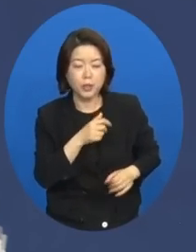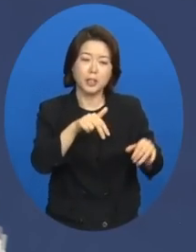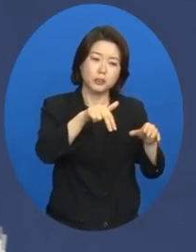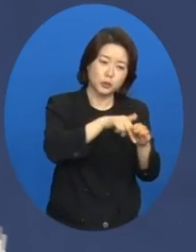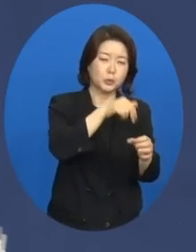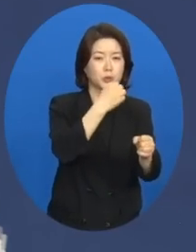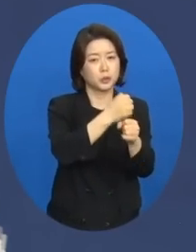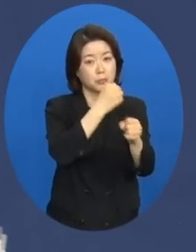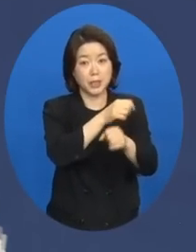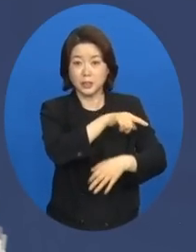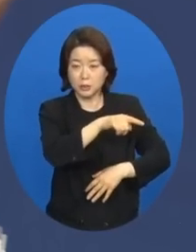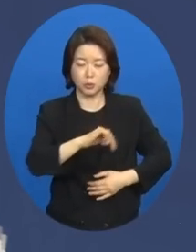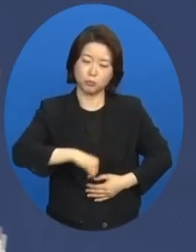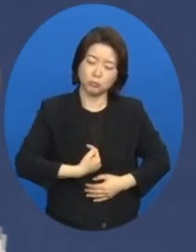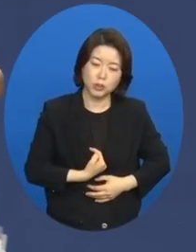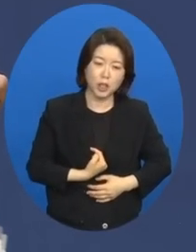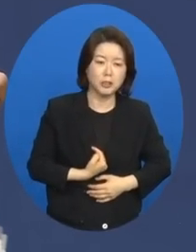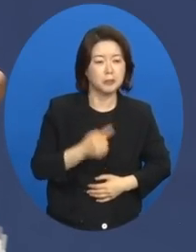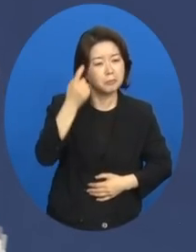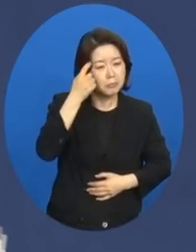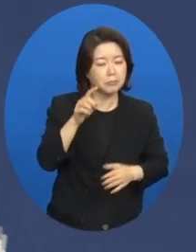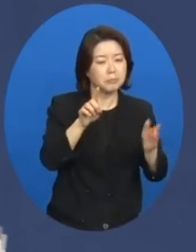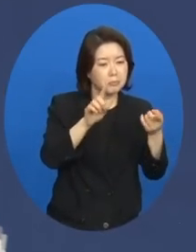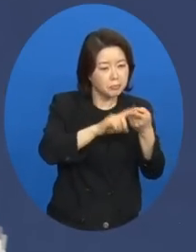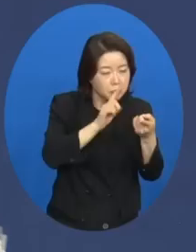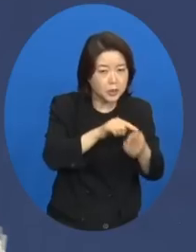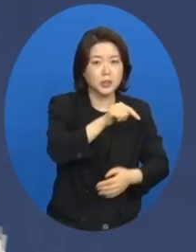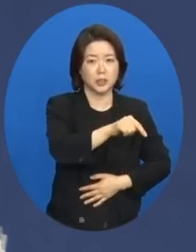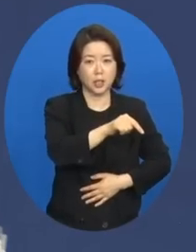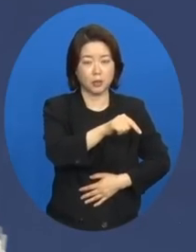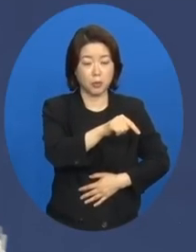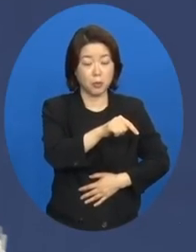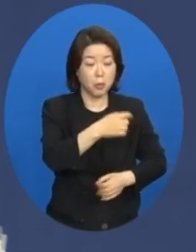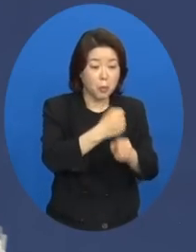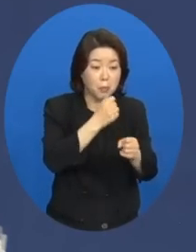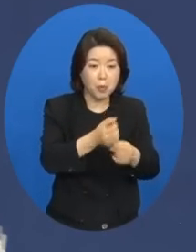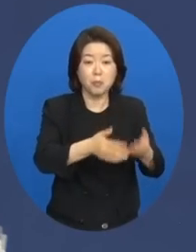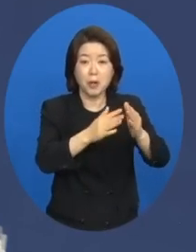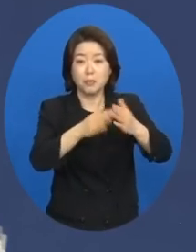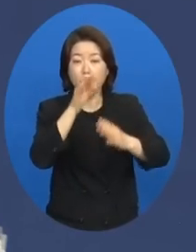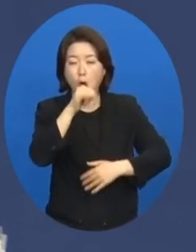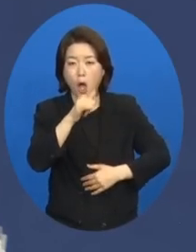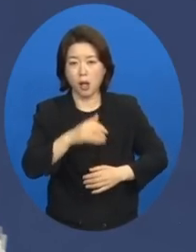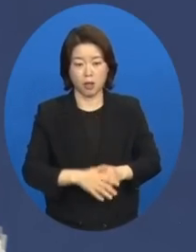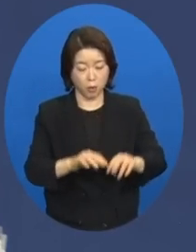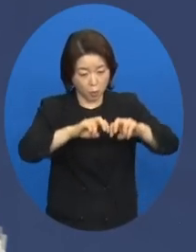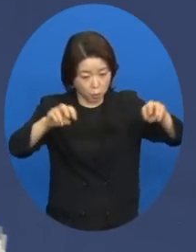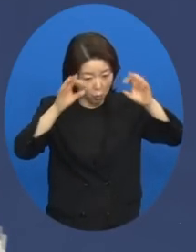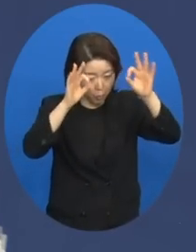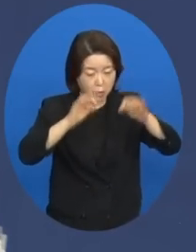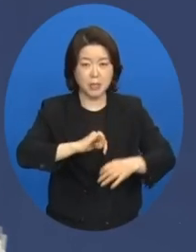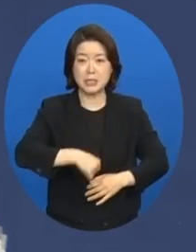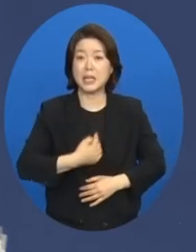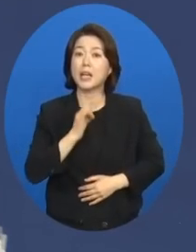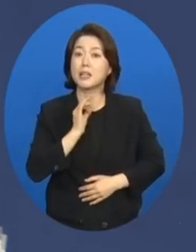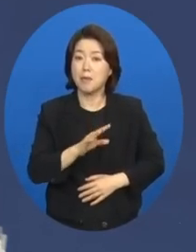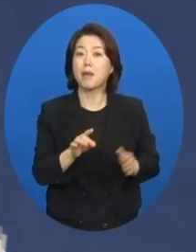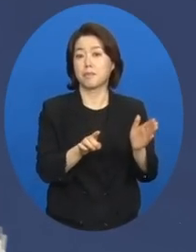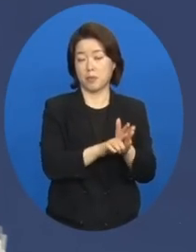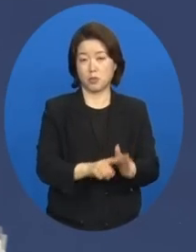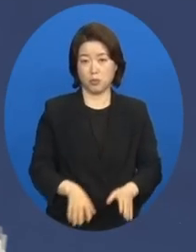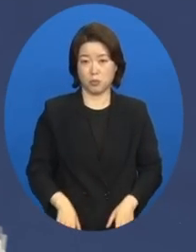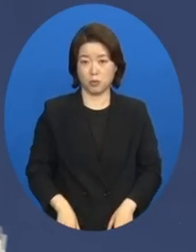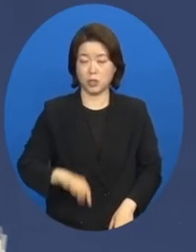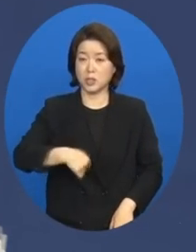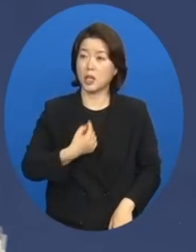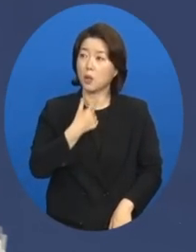만들고 뭐 자기들 신념을 가지고 살고, 사실은 따지고 보면 그건 전부 자기를 믿는 거예요. 자기가 원하는